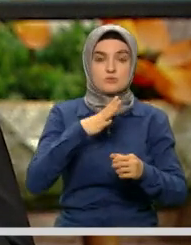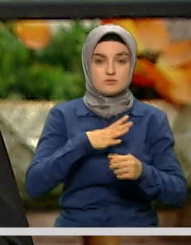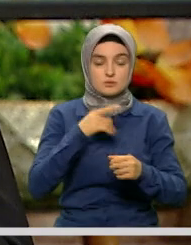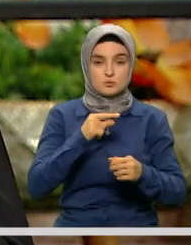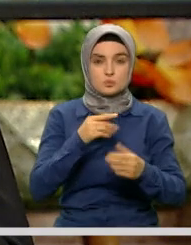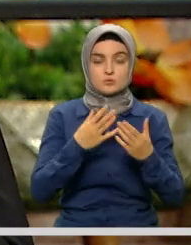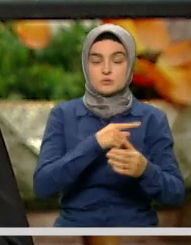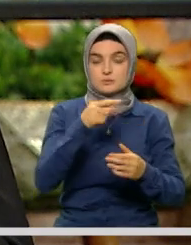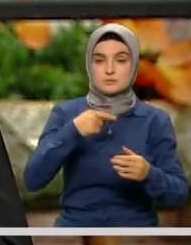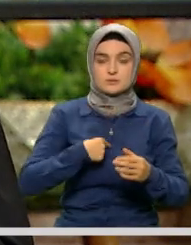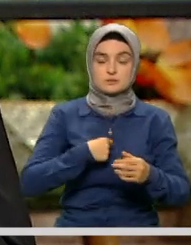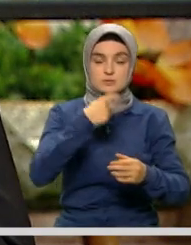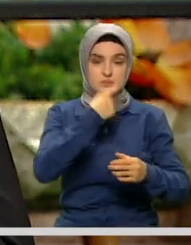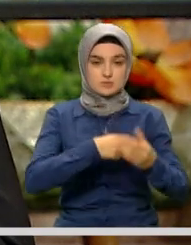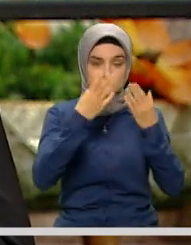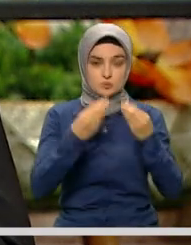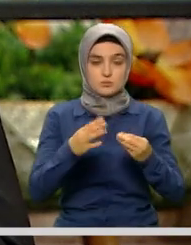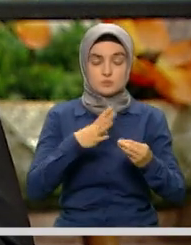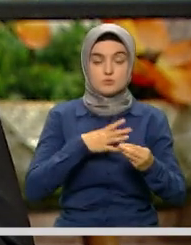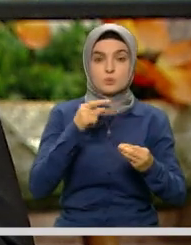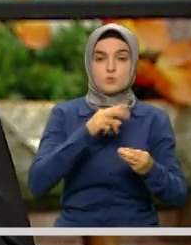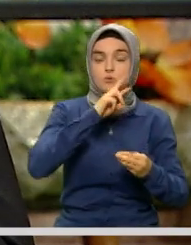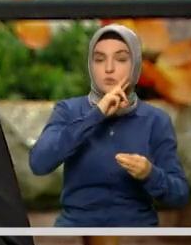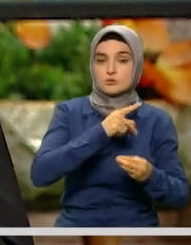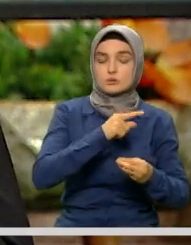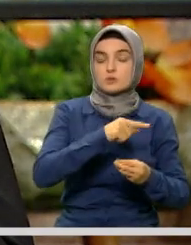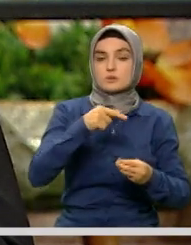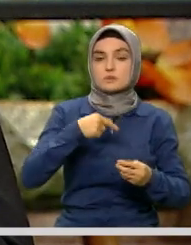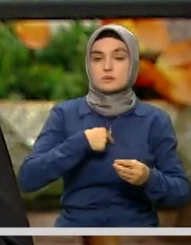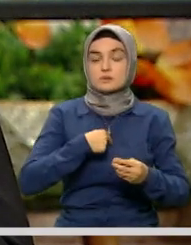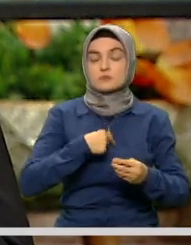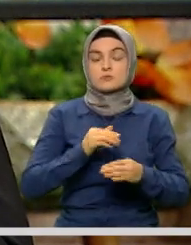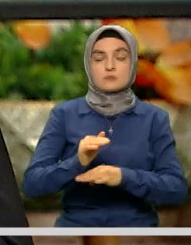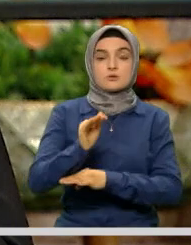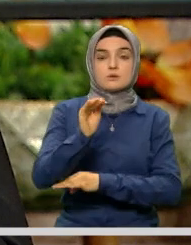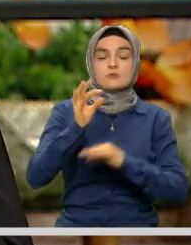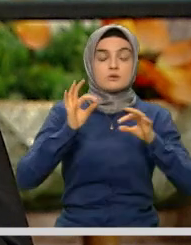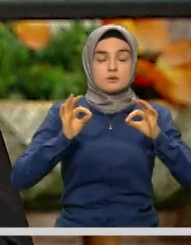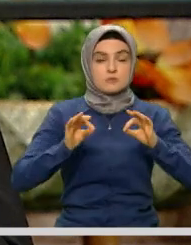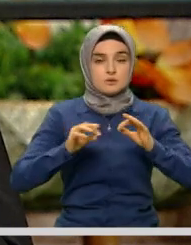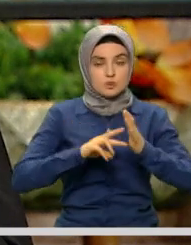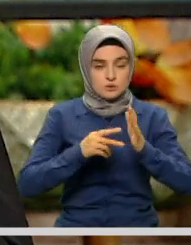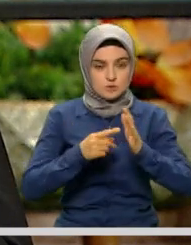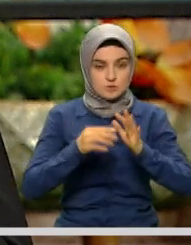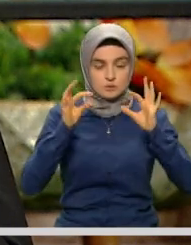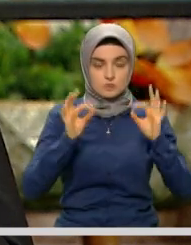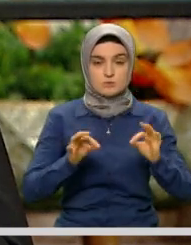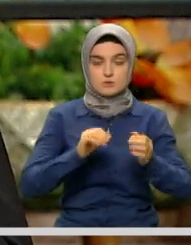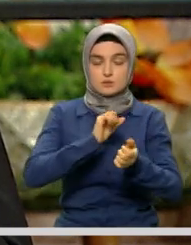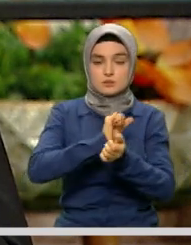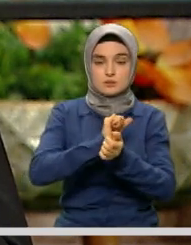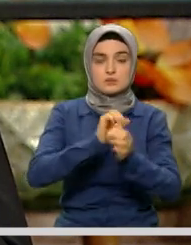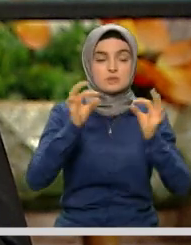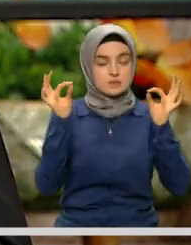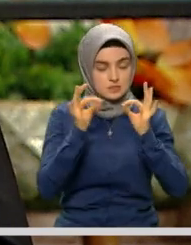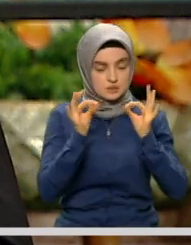bizim kişiliğimiz haline geliyor. Ve o günah artık bizi hayatta hep yönetmeye başlıyor. Her türlü aile